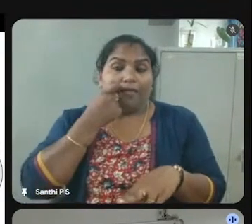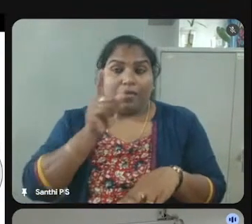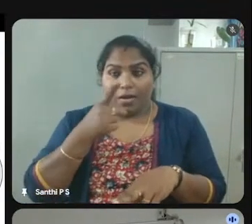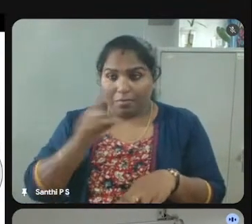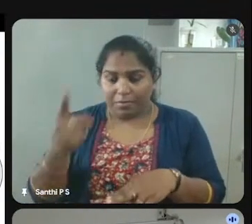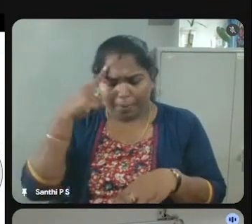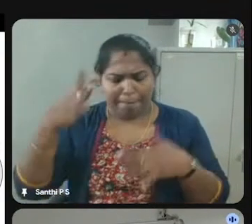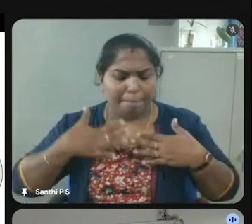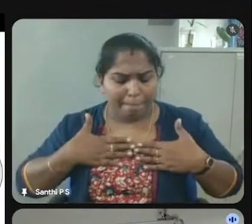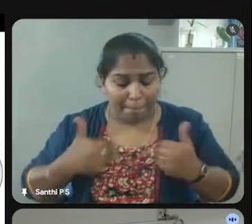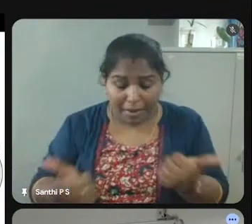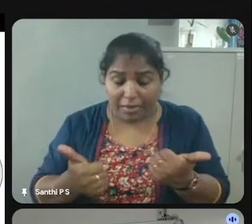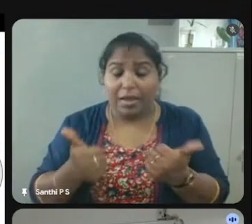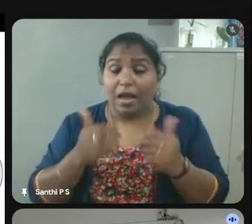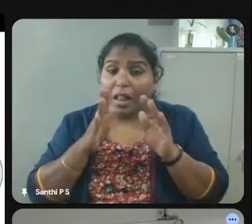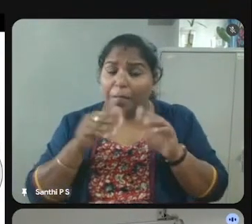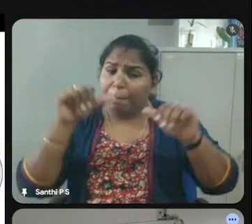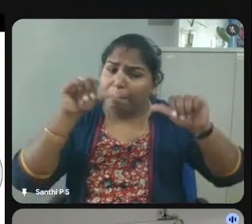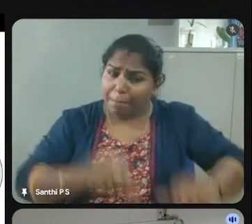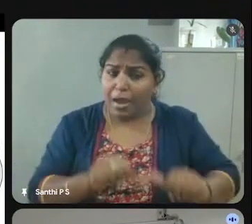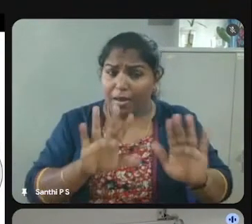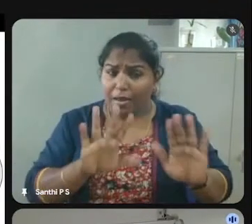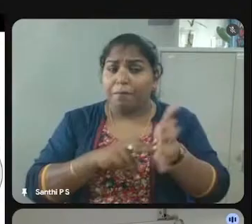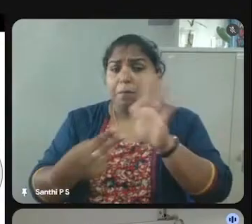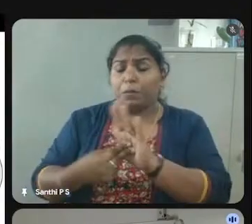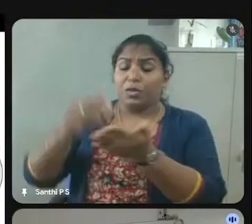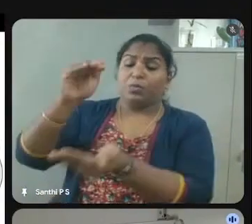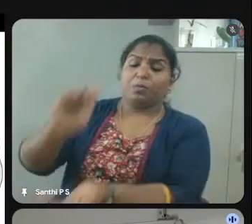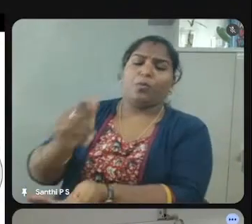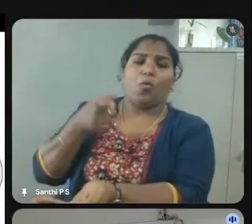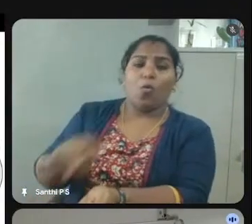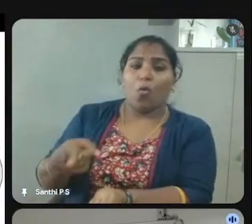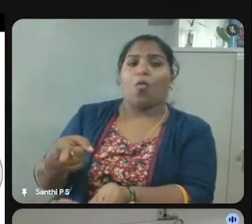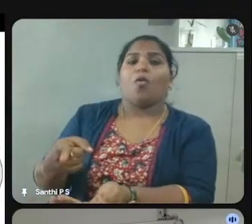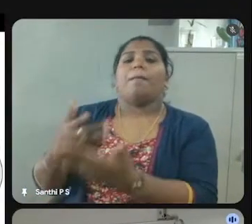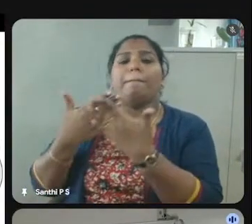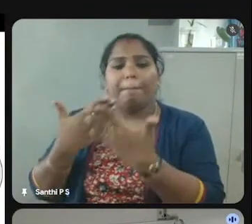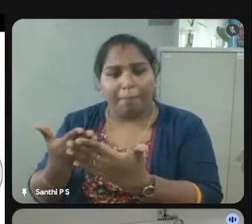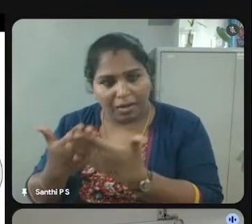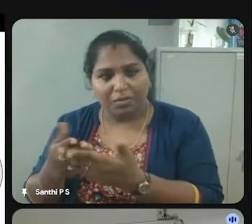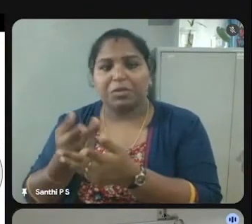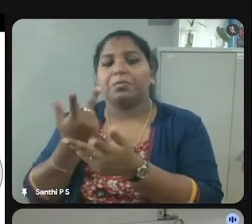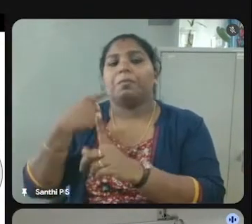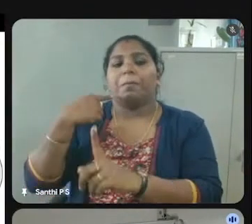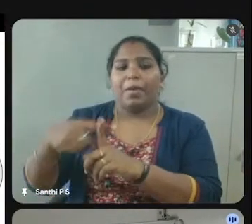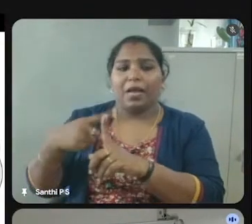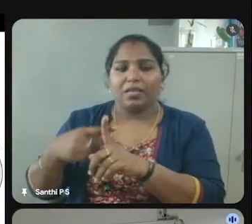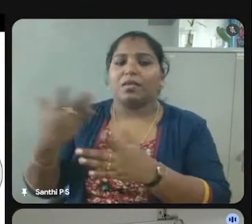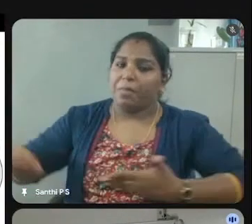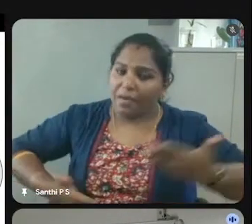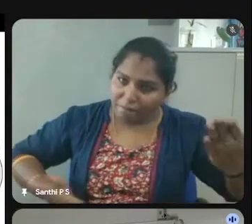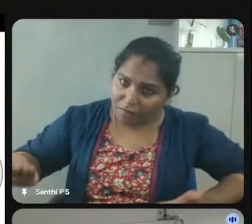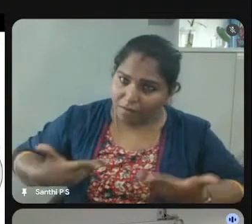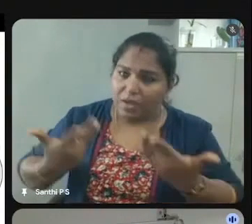മനോഭാവത്തെയും പെരുമാറ്റത്തെയും പഠനത്തെയും ബാധിക്കും. തീർച്ചയായിട്ടും നമ്മള് ഓരോ സ്കൂളിൽ തന്നെ കാണാം, ടീച്ചർമാർക്ക് മനസ്സിലാകും ഓരോ വീട്ടിൽ